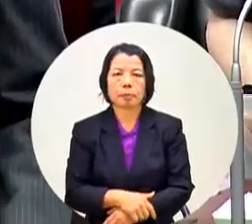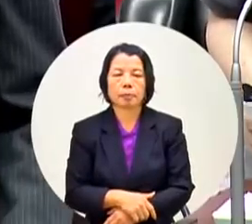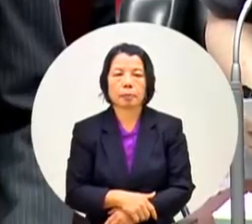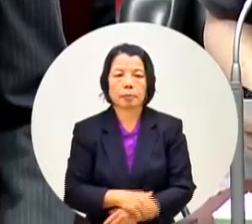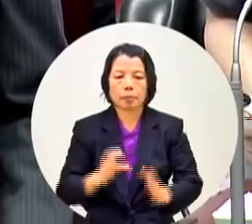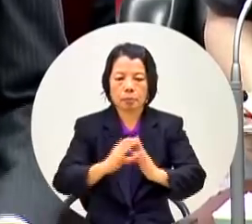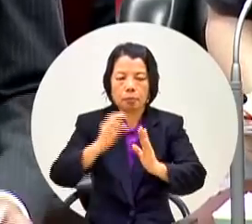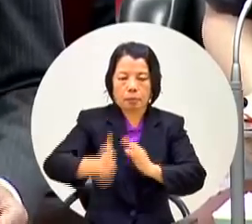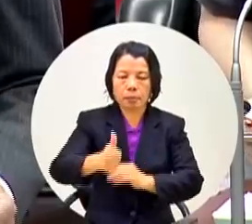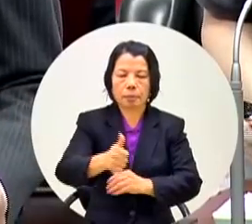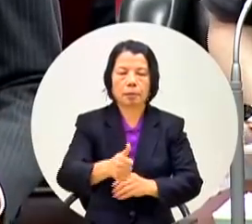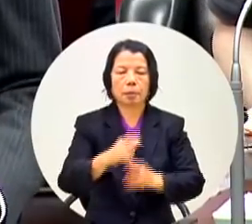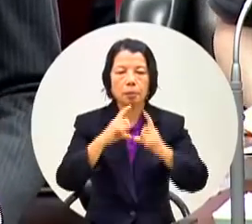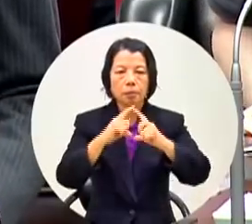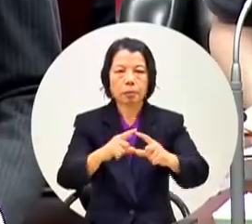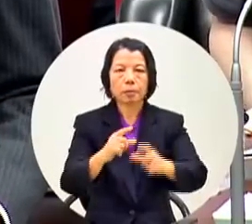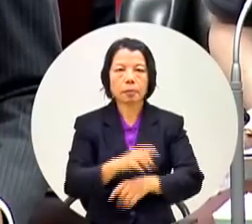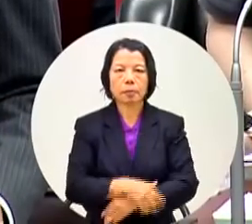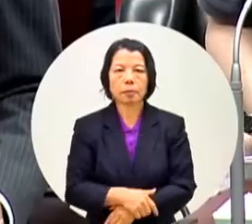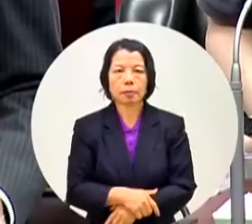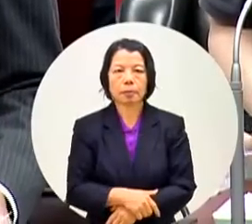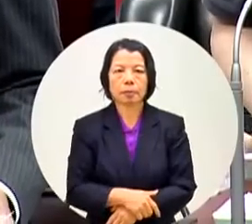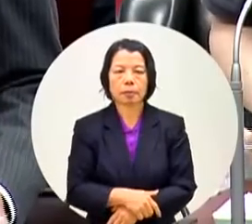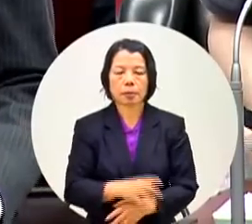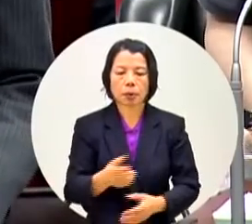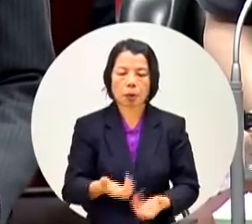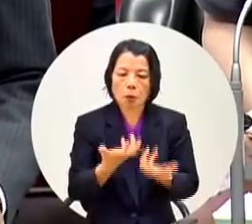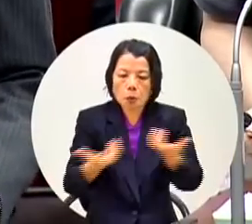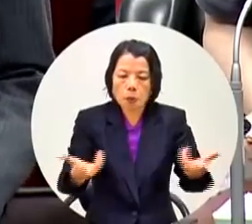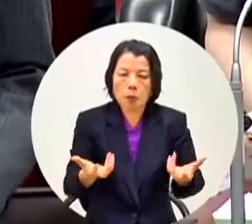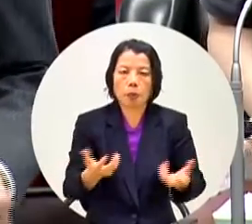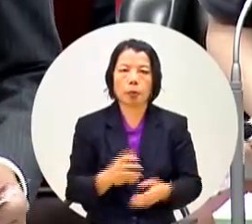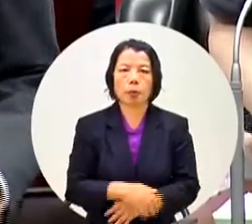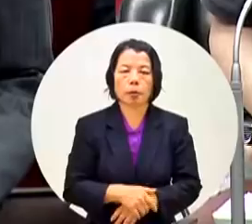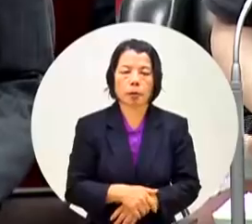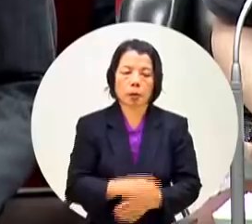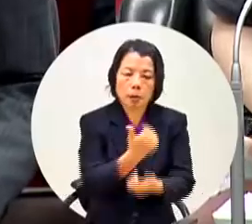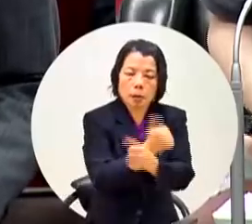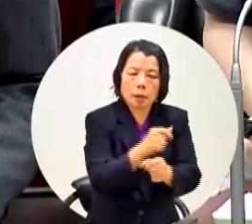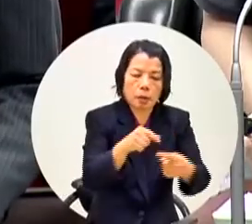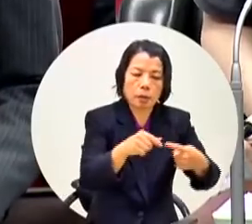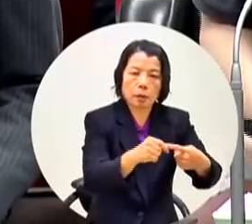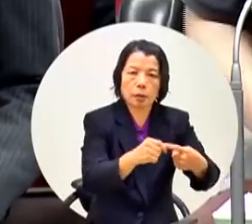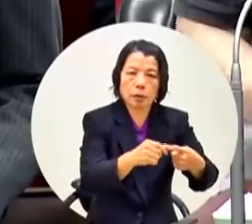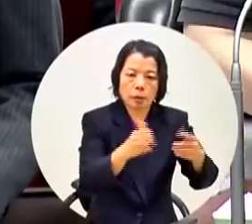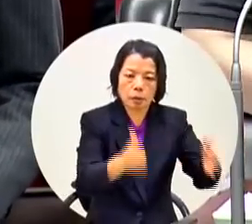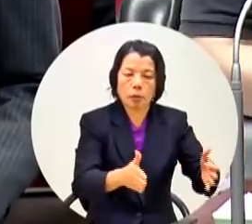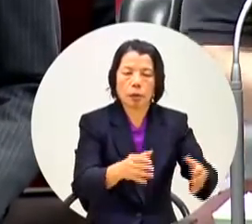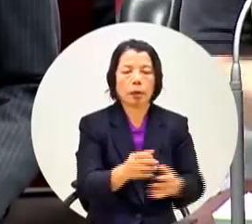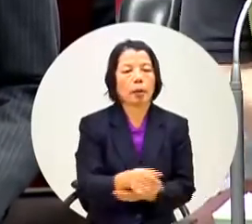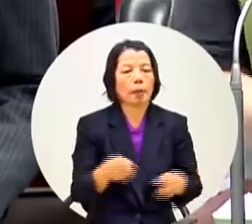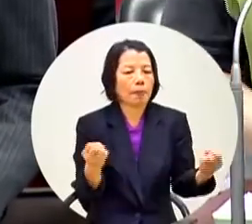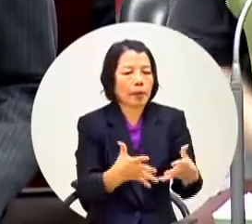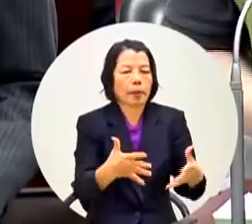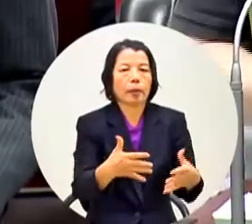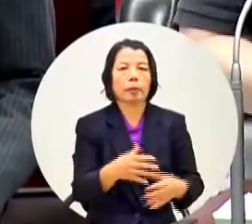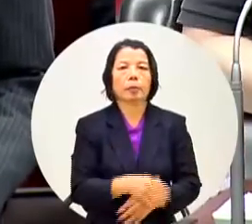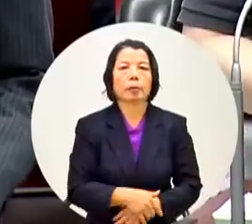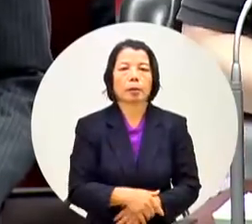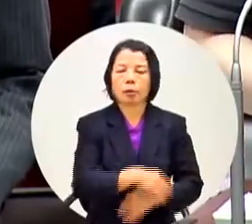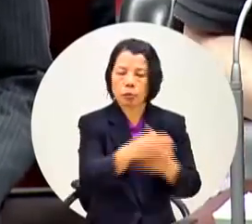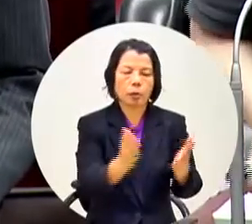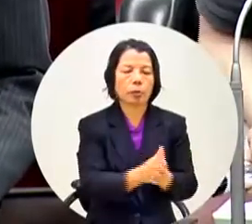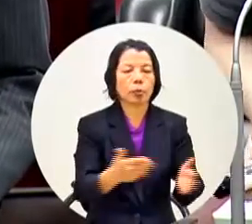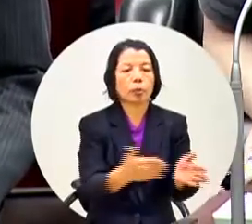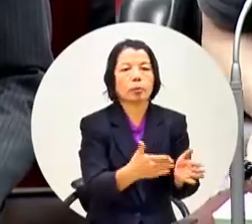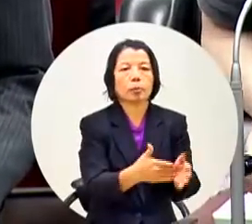是这样，就是说拆成两阶段，当然是考量到第一阶段是没问题，因为就是属于那个已经既成路线。第二阶段就涉及到整个